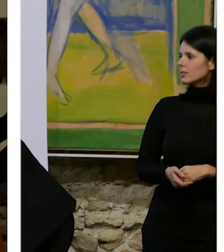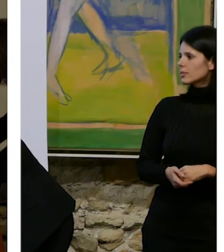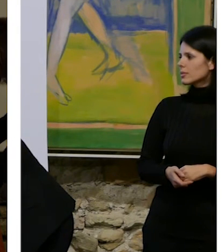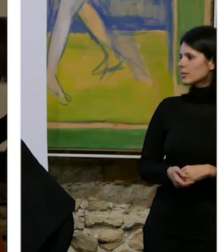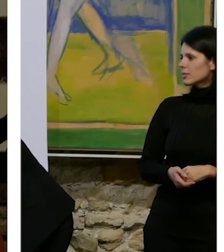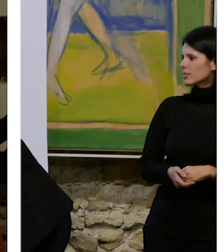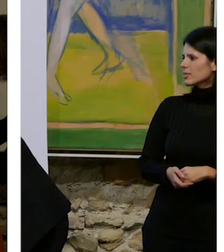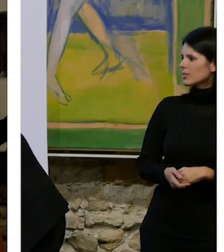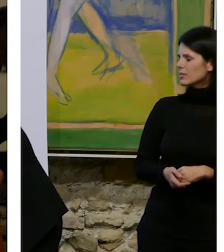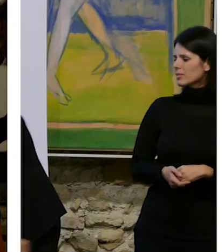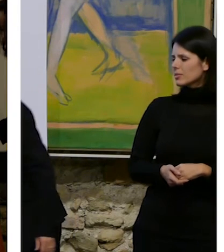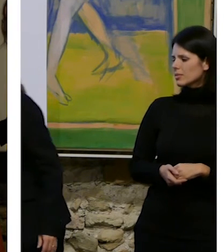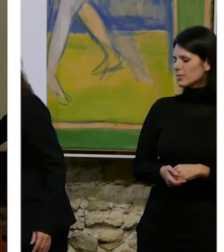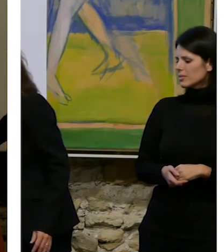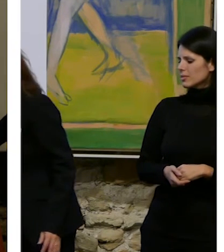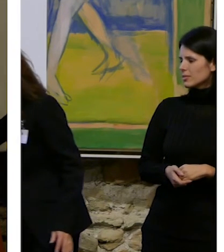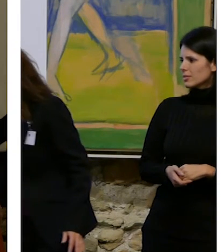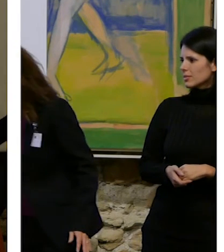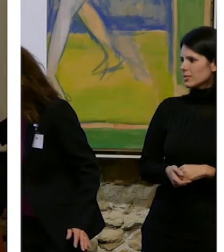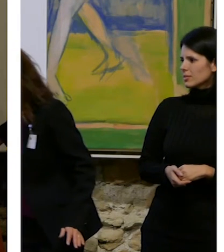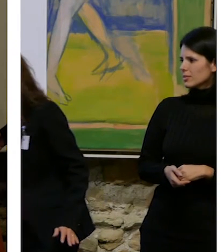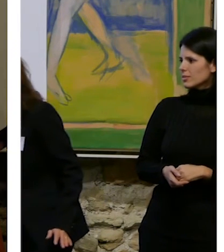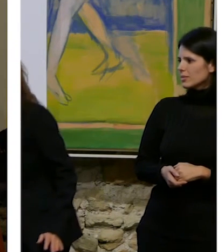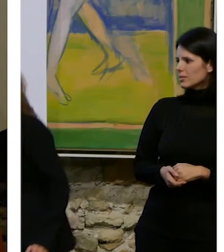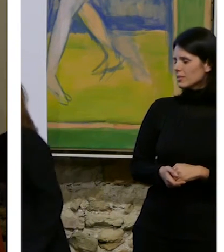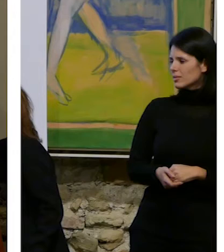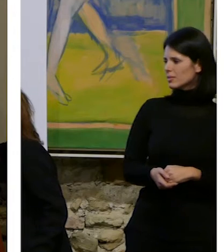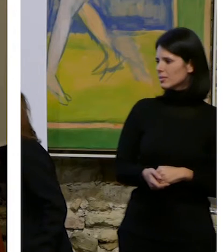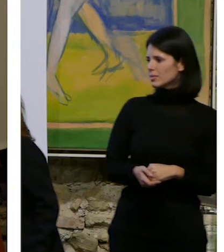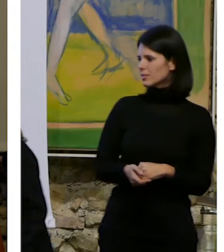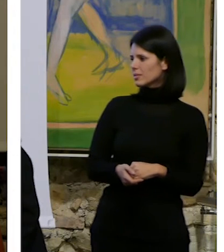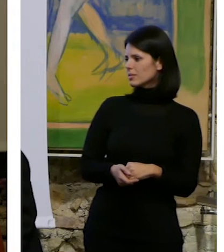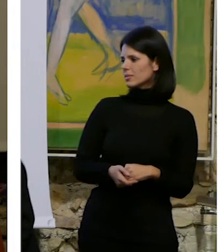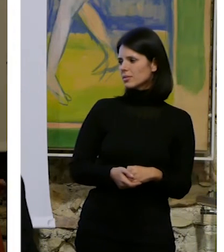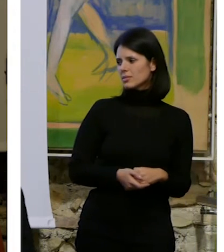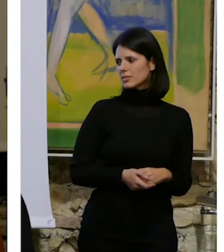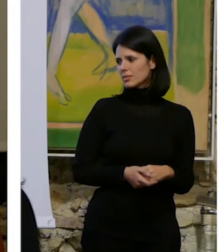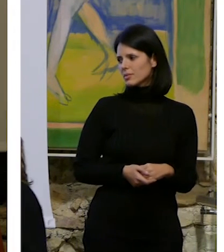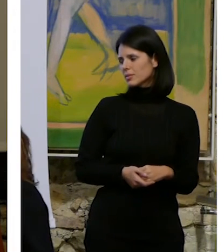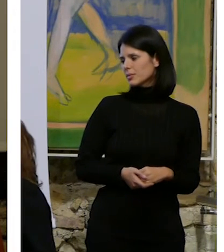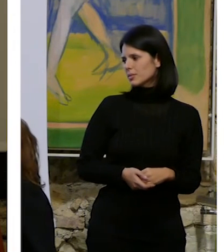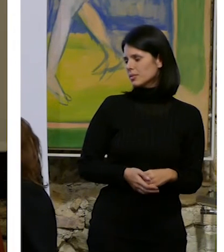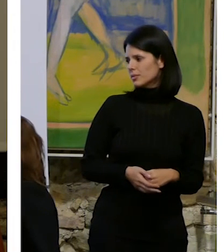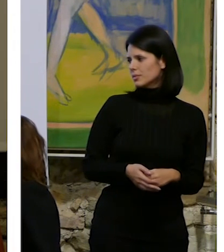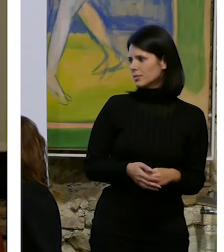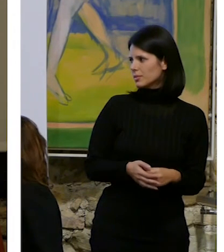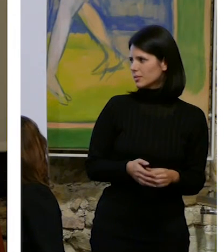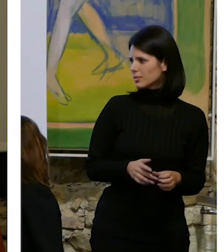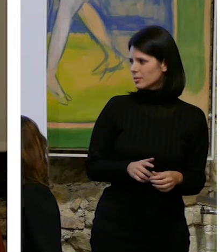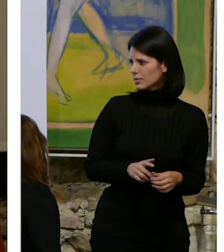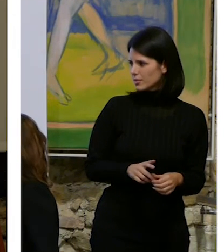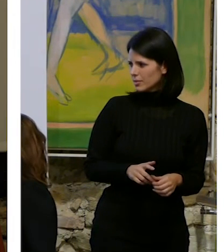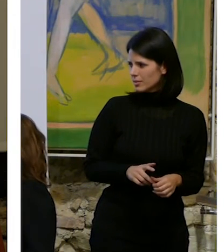qualcos'altro? Sì, date il microfono. Adesso recupero tutto il tempo di stamattina, io lo so,